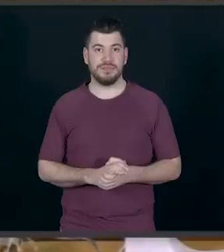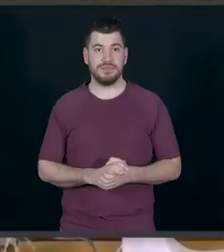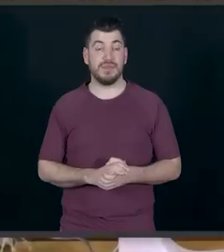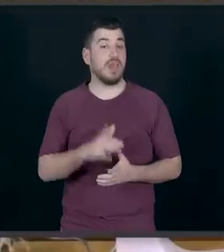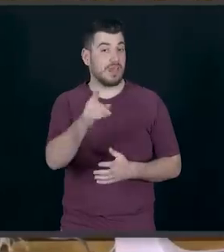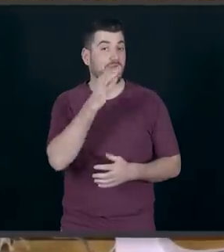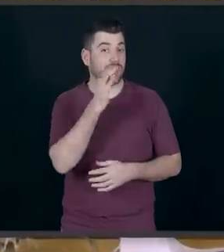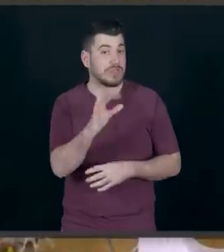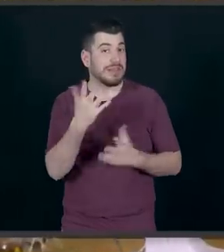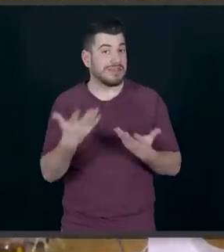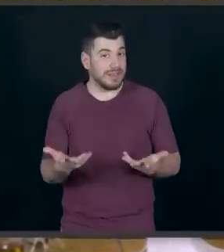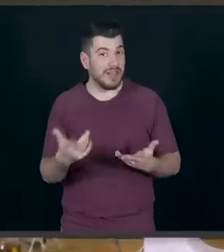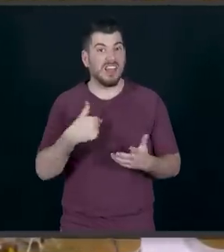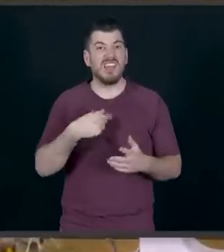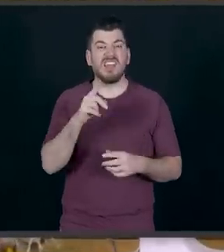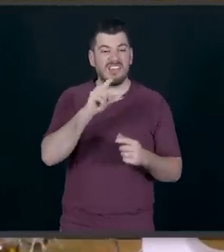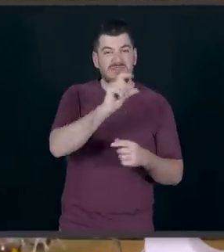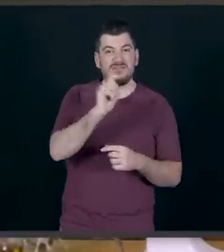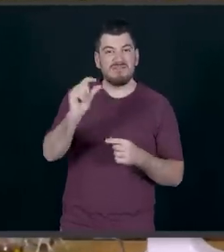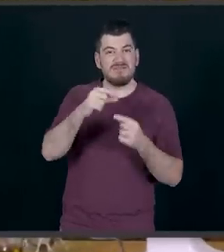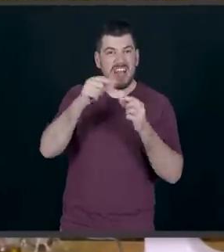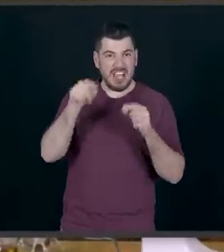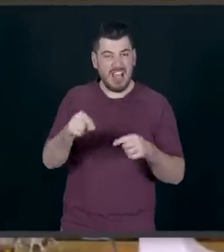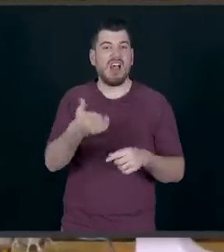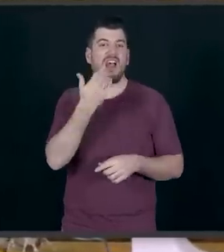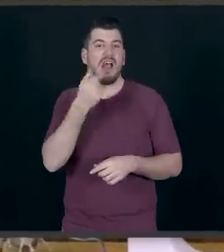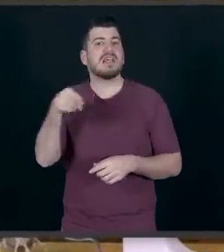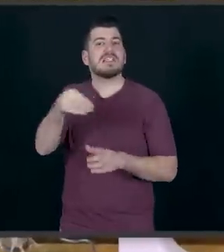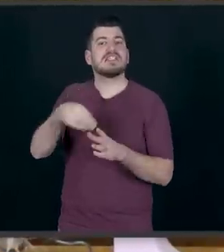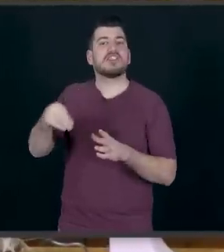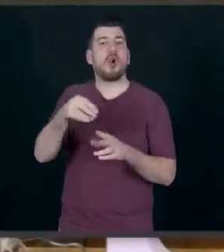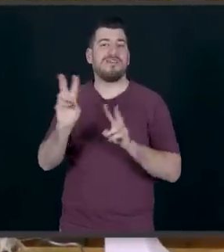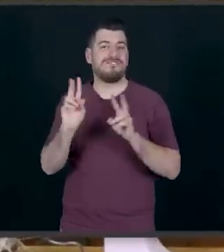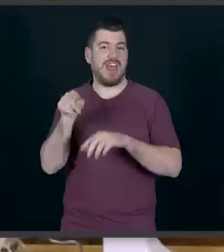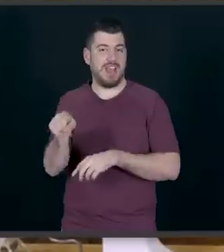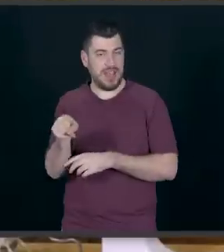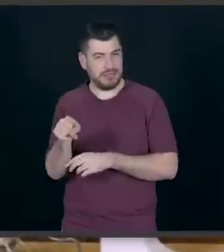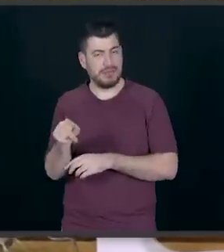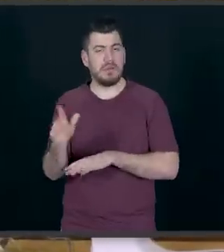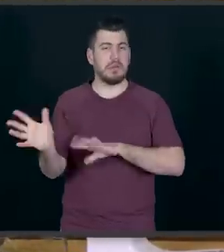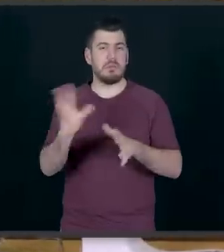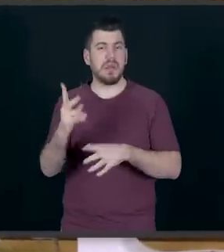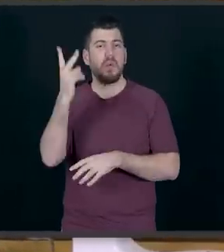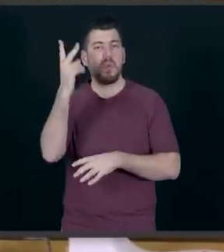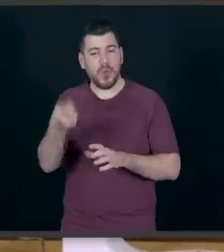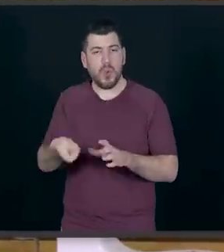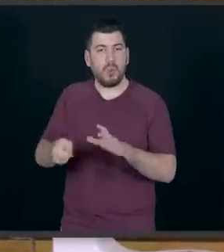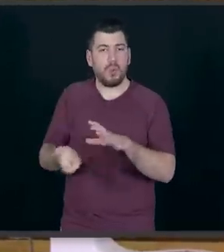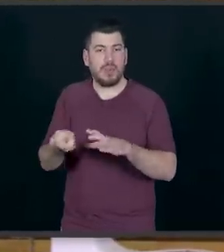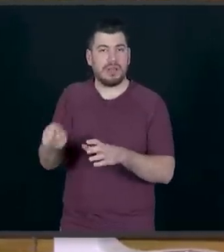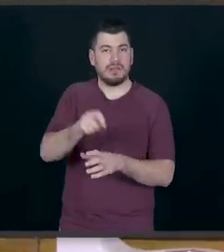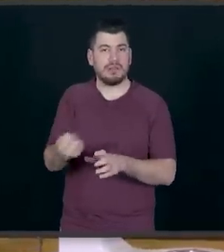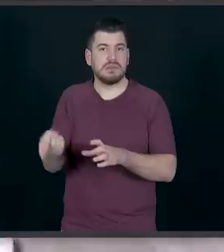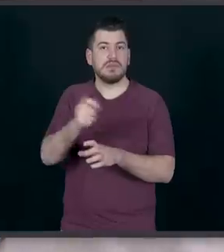Και όπως σας είπα, εγώ δεν έβαλα βανιλίνες πριν μέσα στο μείγμα. Θα ρίξω σιρόπι βανίλιας, περίπου 2 κουταλιές του γλυκού ή